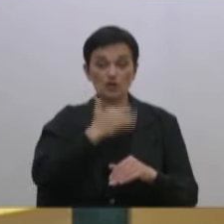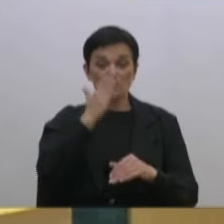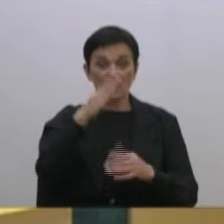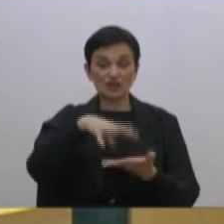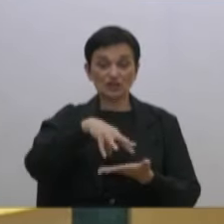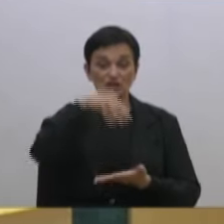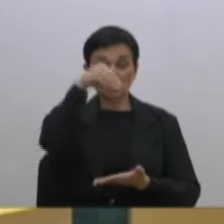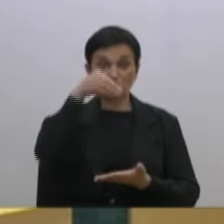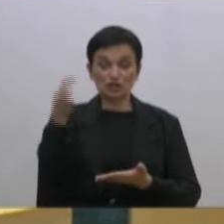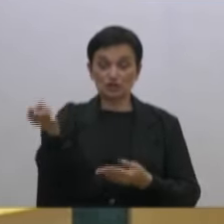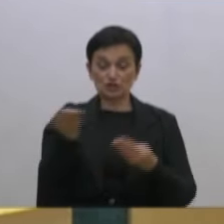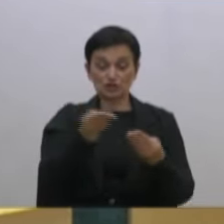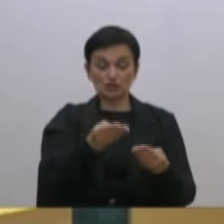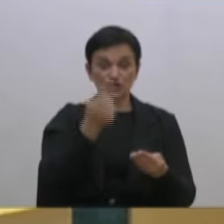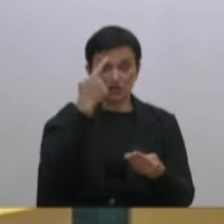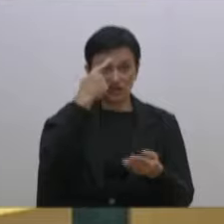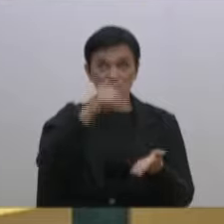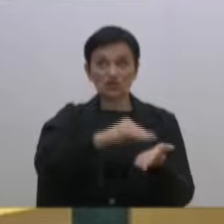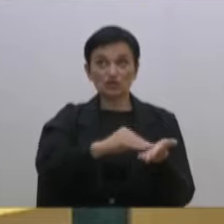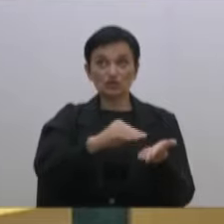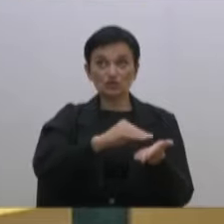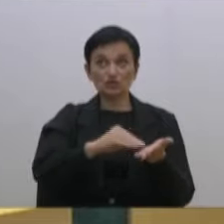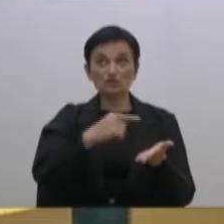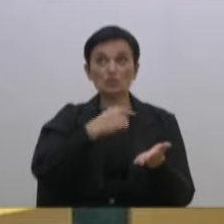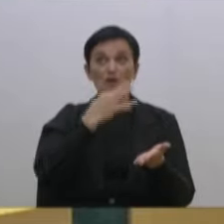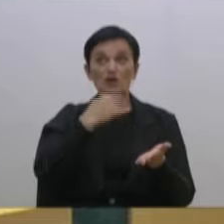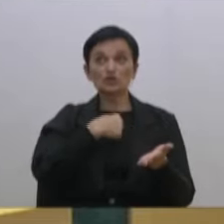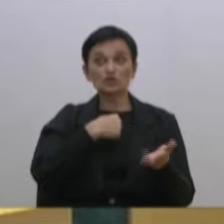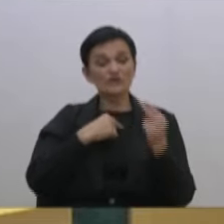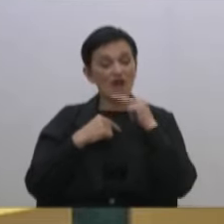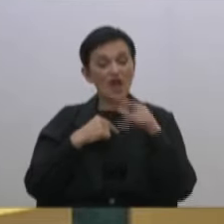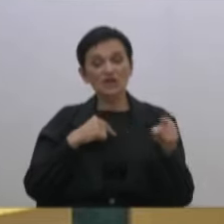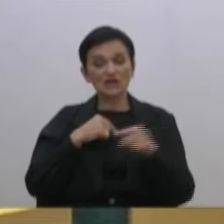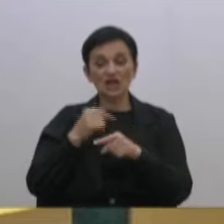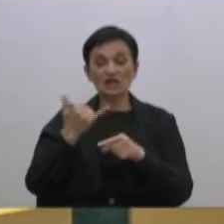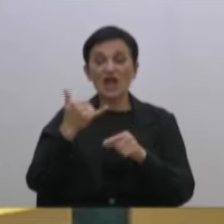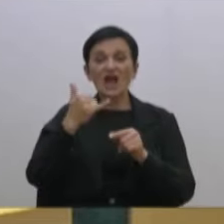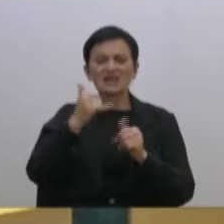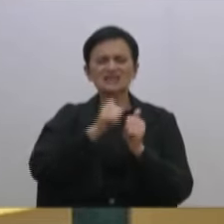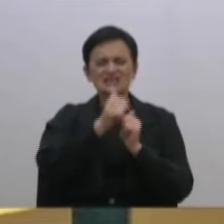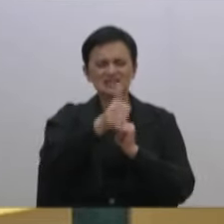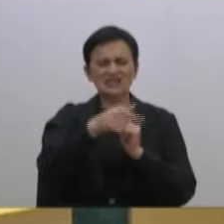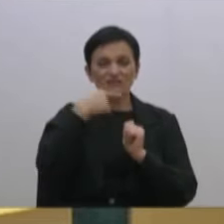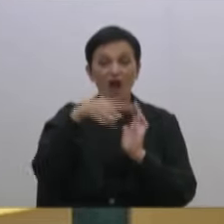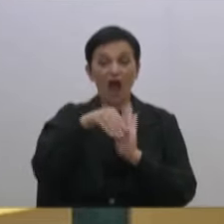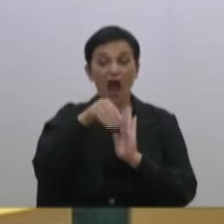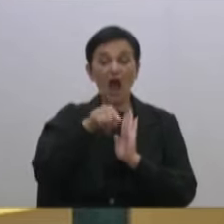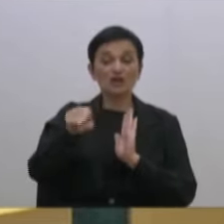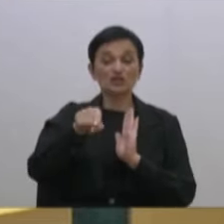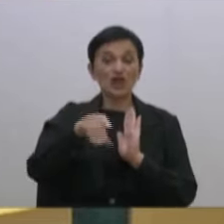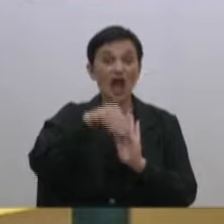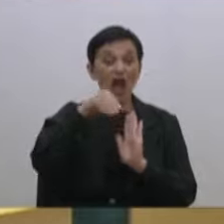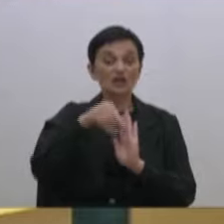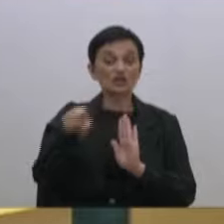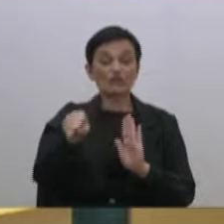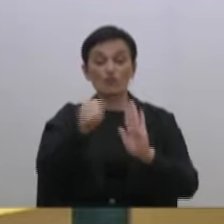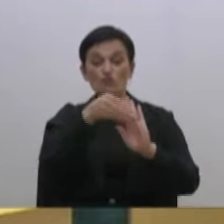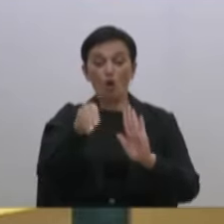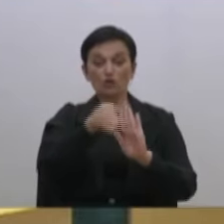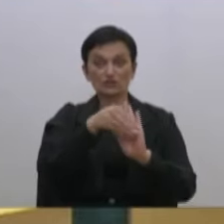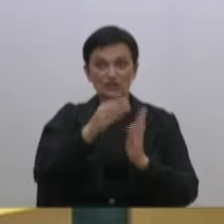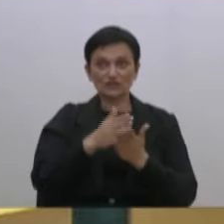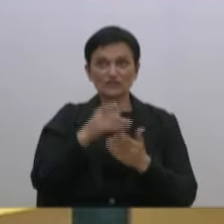გირჩი აყენებს ამ ინიციატივას თალა ჩვენ არ დაგვაბრალებენ ამასაც არჩევნებს მიაბავენ ახლა წინასწარ ვთქვათ ესეც რომ საარჩევნო მოსყიდვაო ესე თქვენ